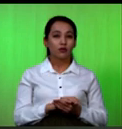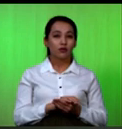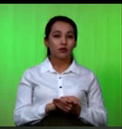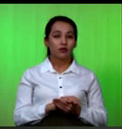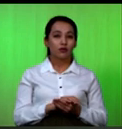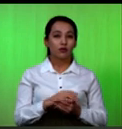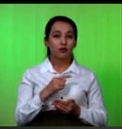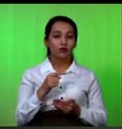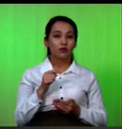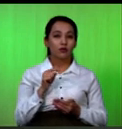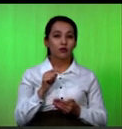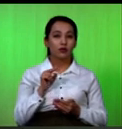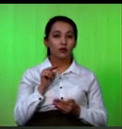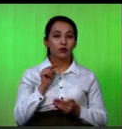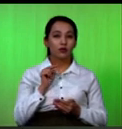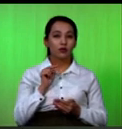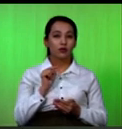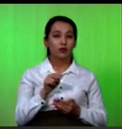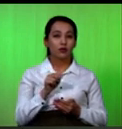2461 ning ayirmasiga